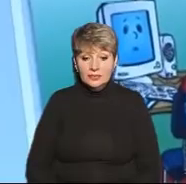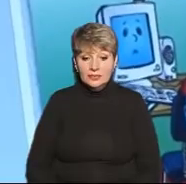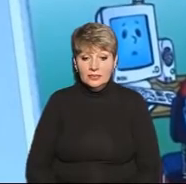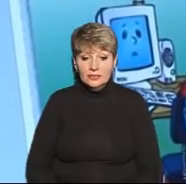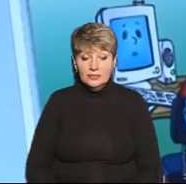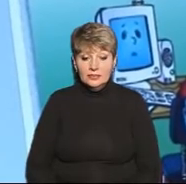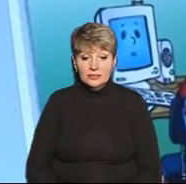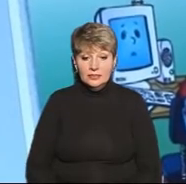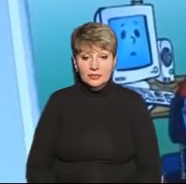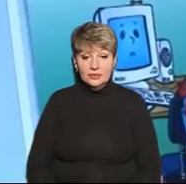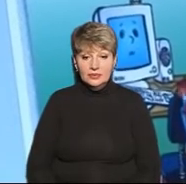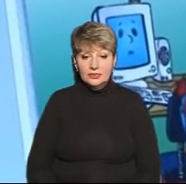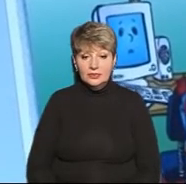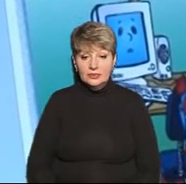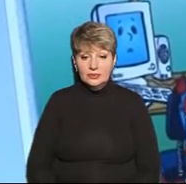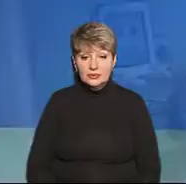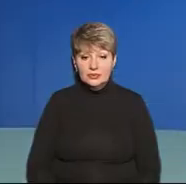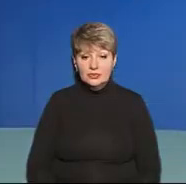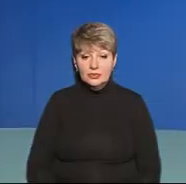на Суспільному. Черкащина.